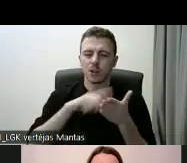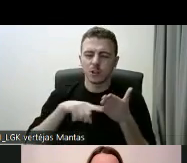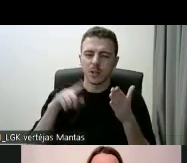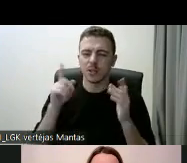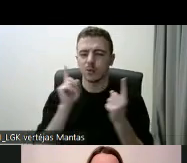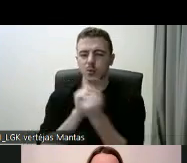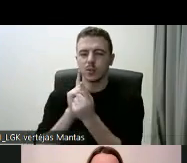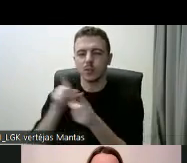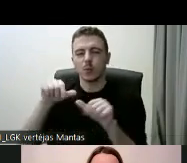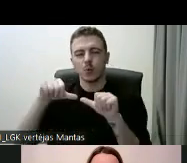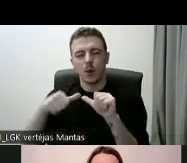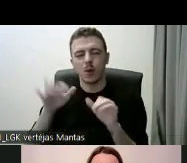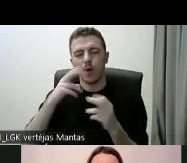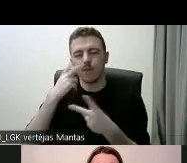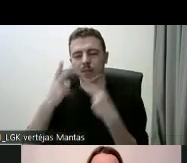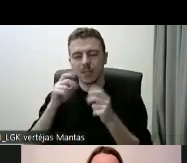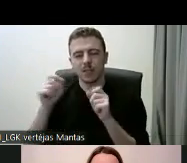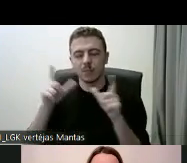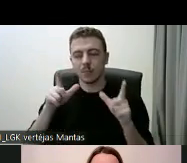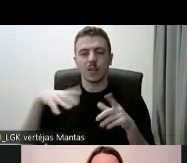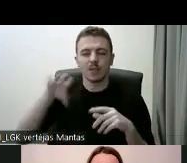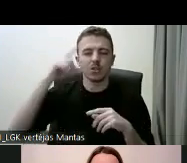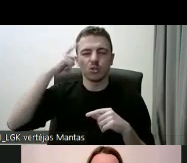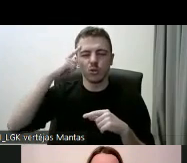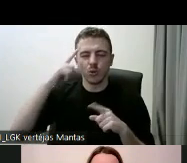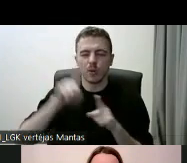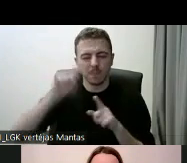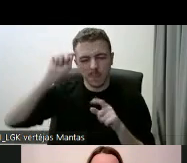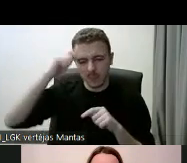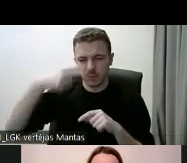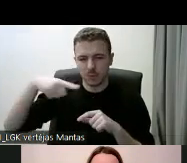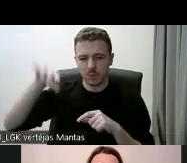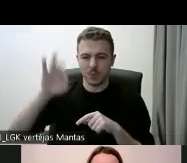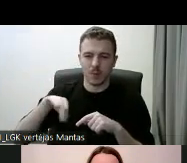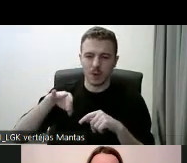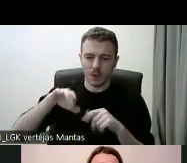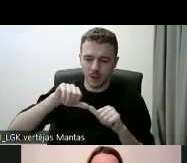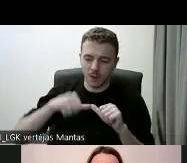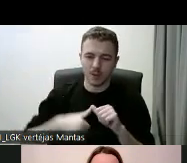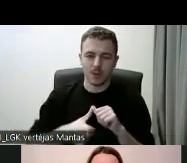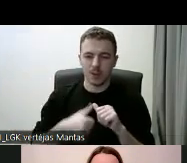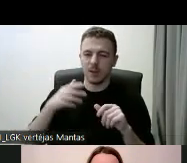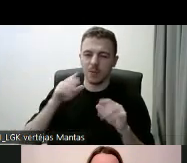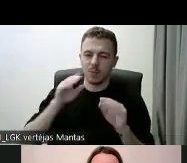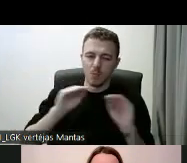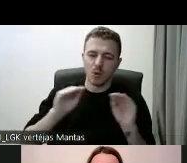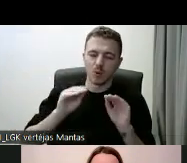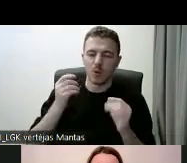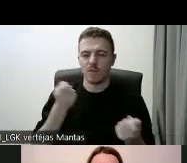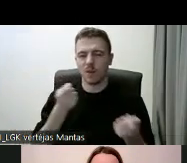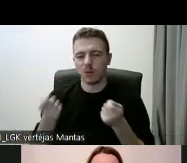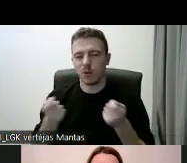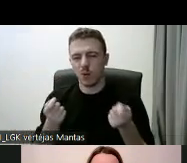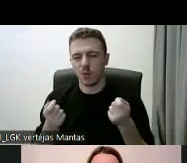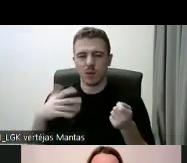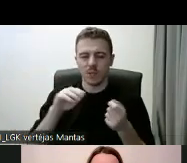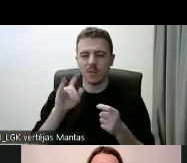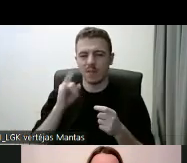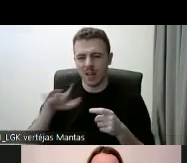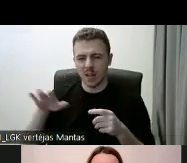nuolatos kalbate apie viziją, kad visi ją žinotų tiesiog mintinai, kad žinotų ir mokytojai, ir vadovai, ir patys